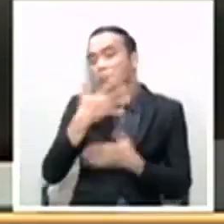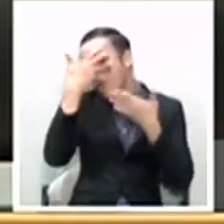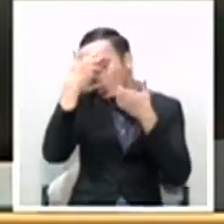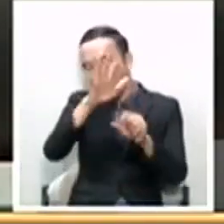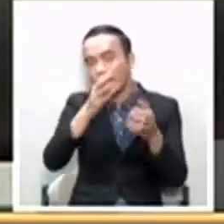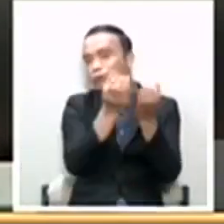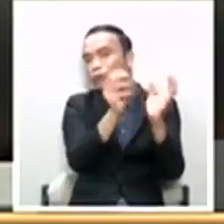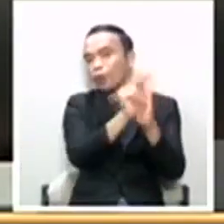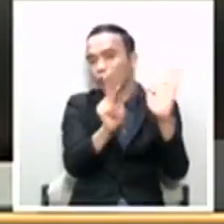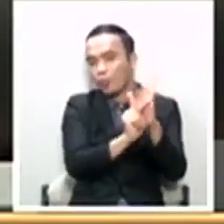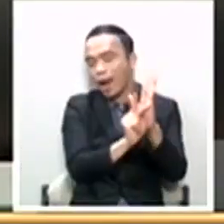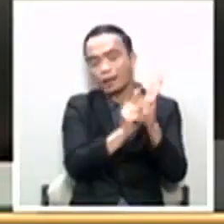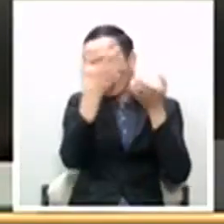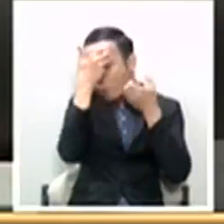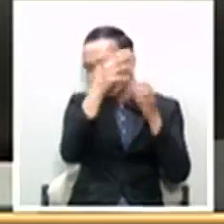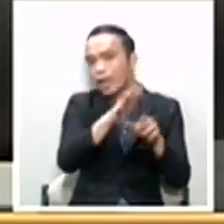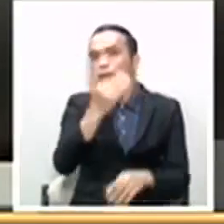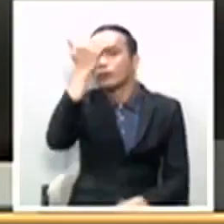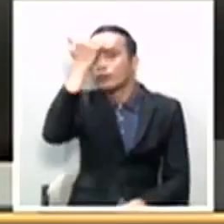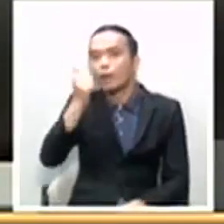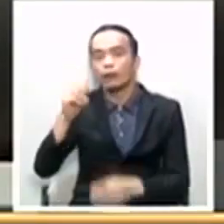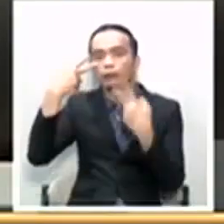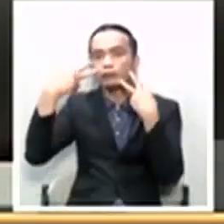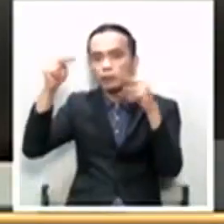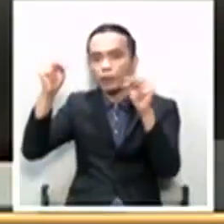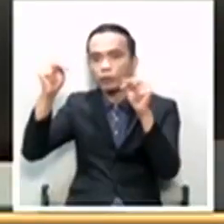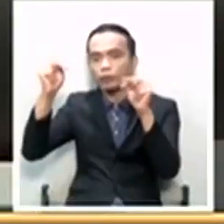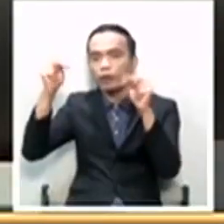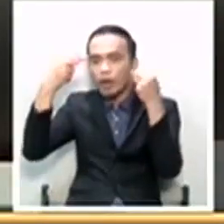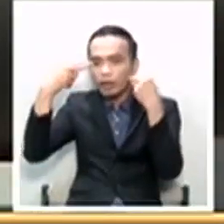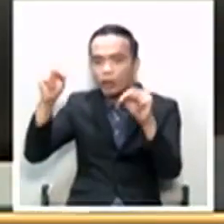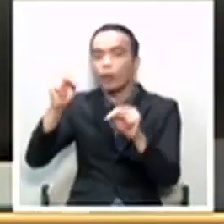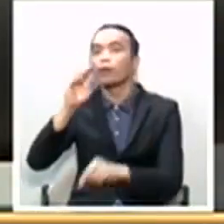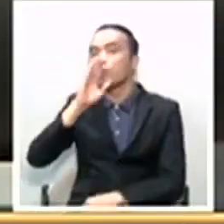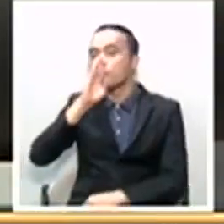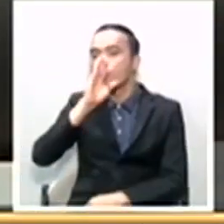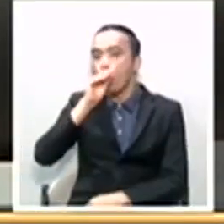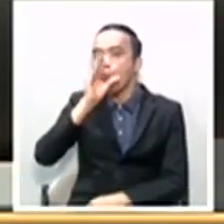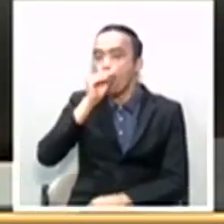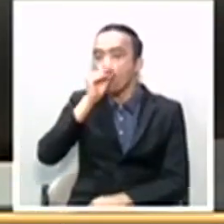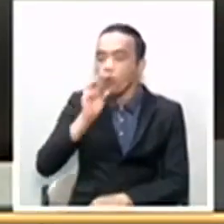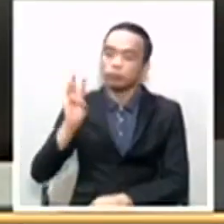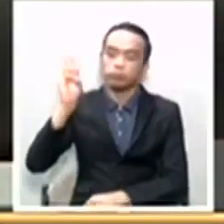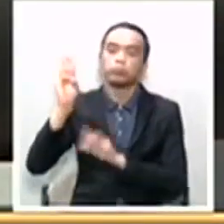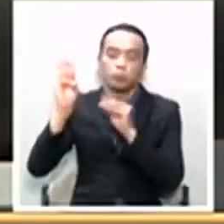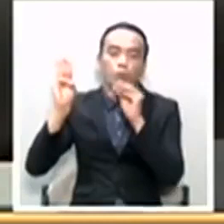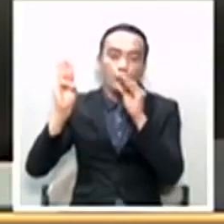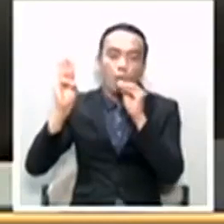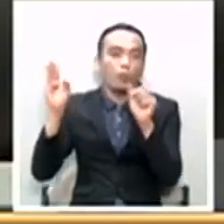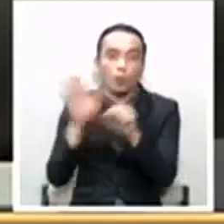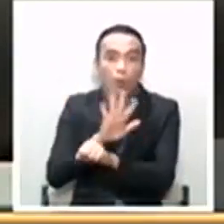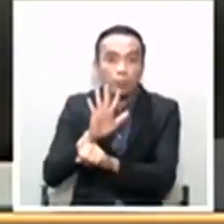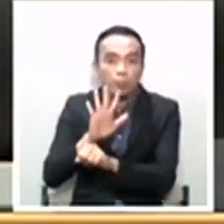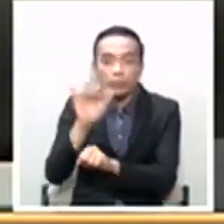านครับการที่พลเอกประยุทธ์จันทร์โอชาในฐานะรัฐมนตรีกล่าวถวายสัตย์ปฏิญาณไม่ครบถ้วนตามที่รัฐธรรมนูญกำหนดมันสะท้อนถึง